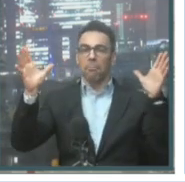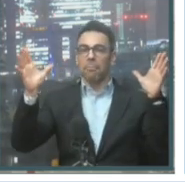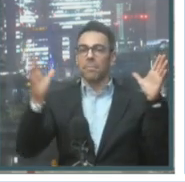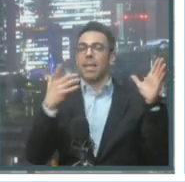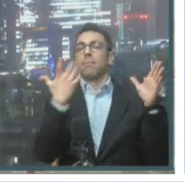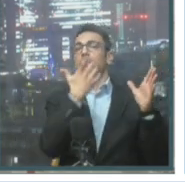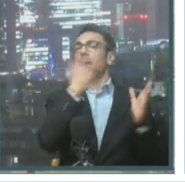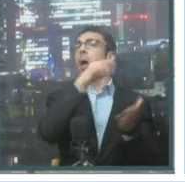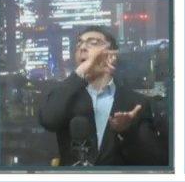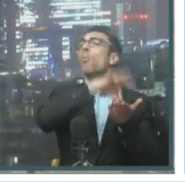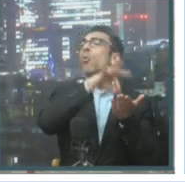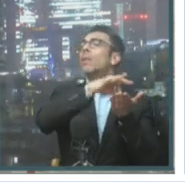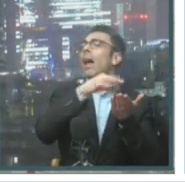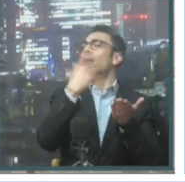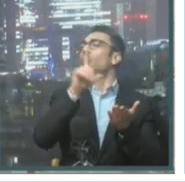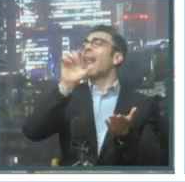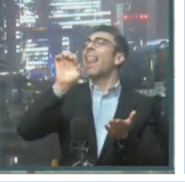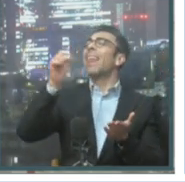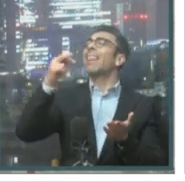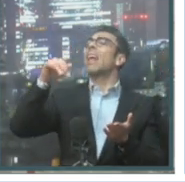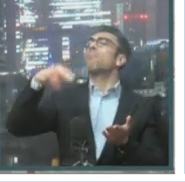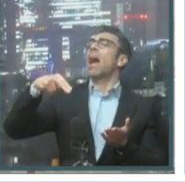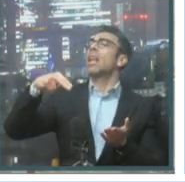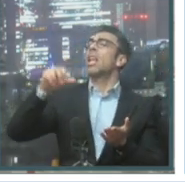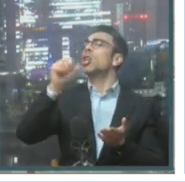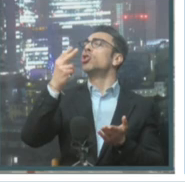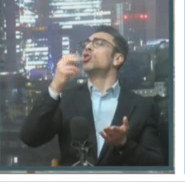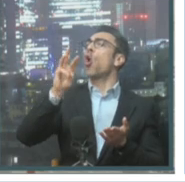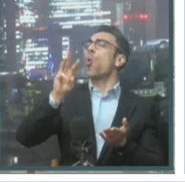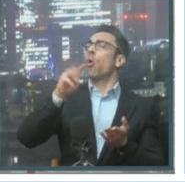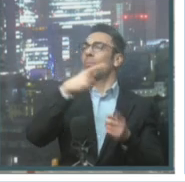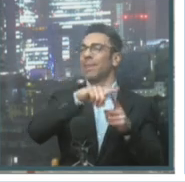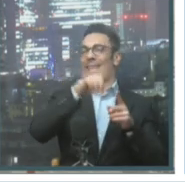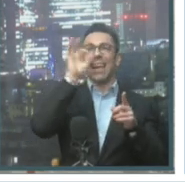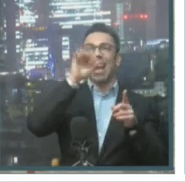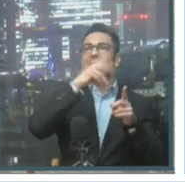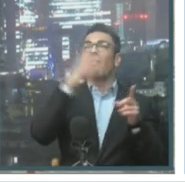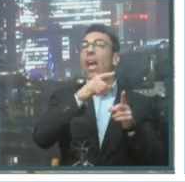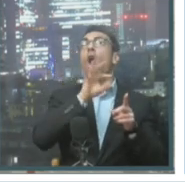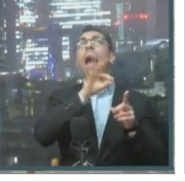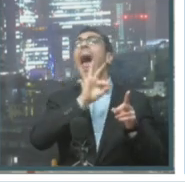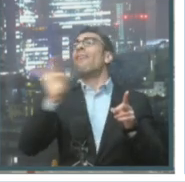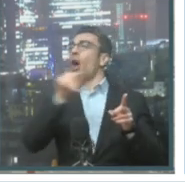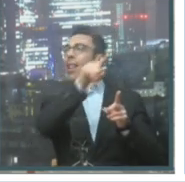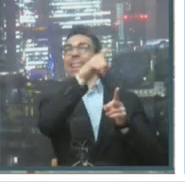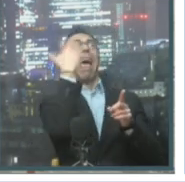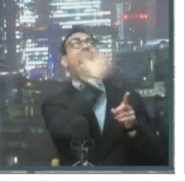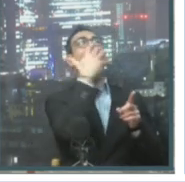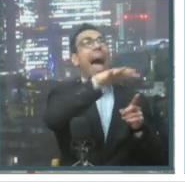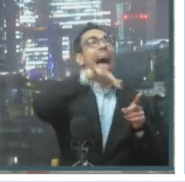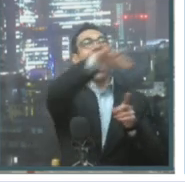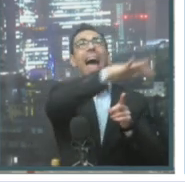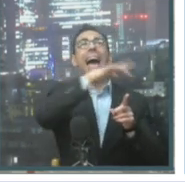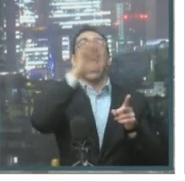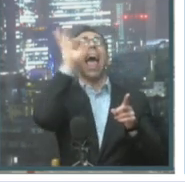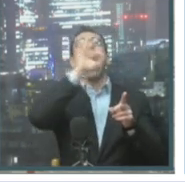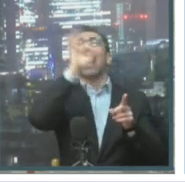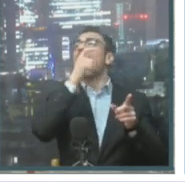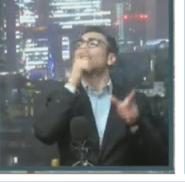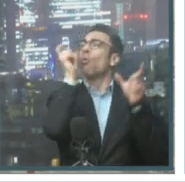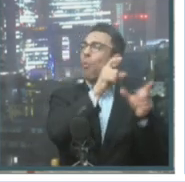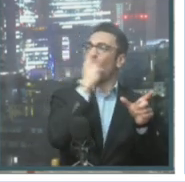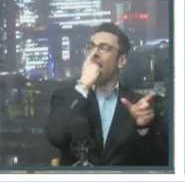puntata del letterman show in inglese quando il pubblico l'idea volte non ripiano perché magari la battuta è troppo inglese topo